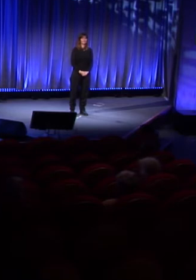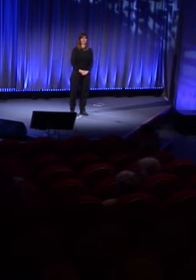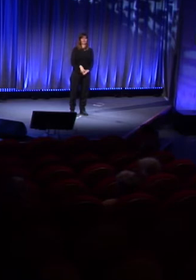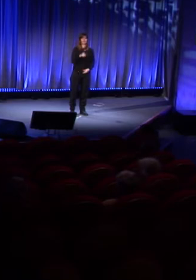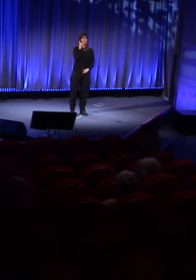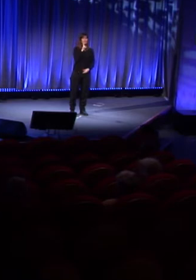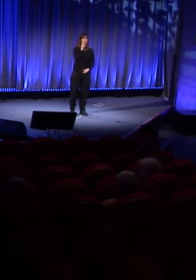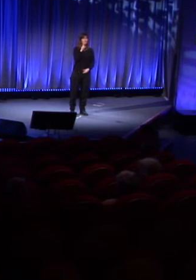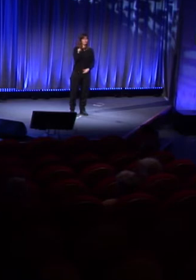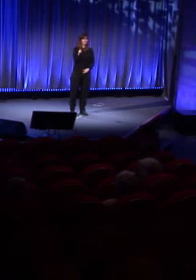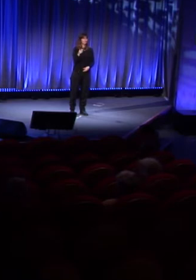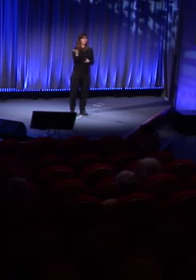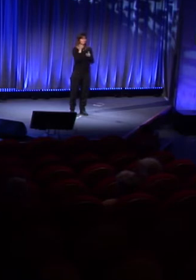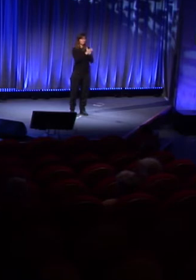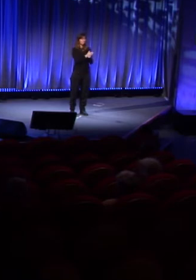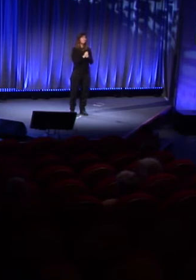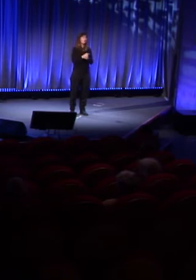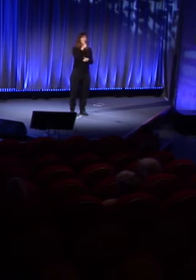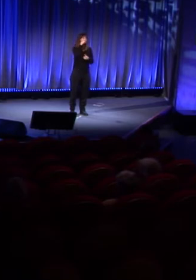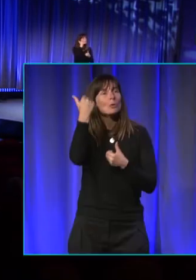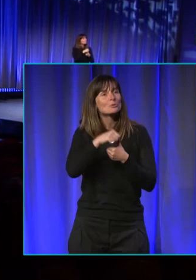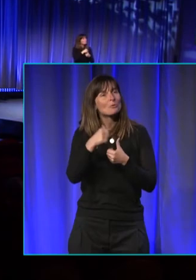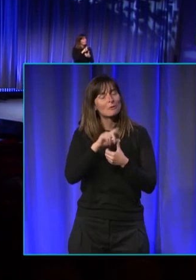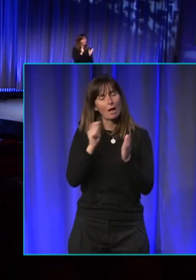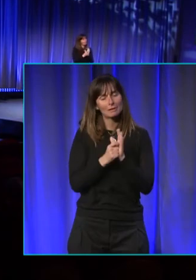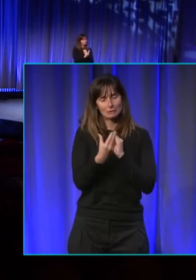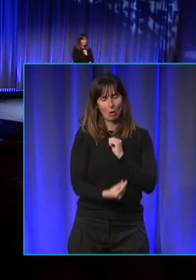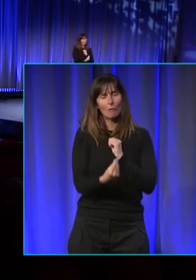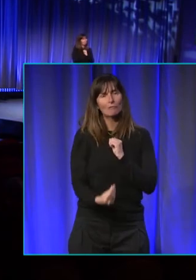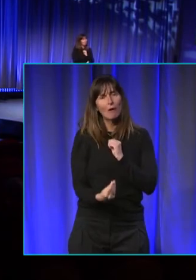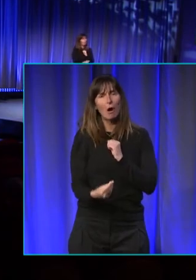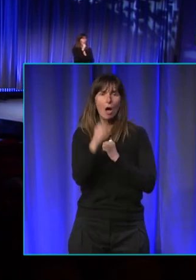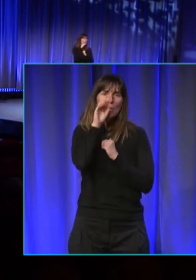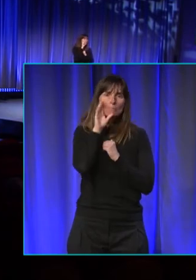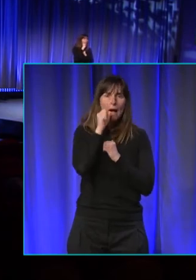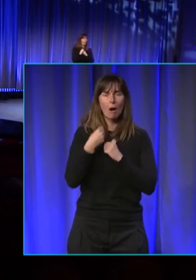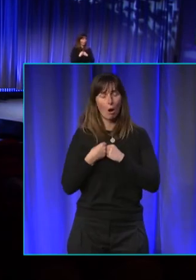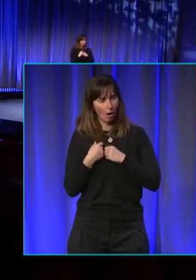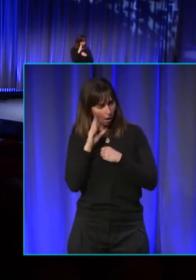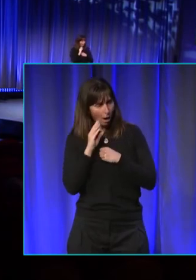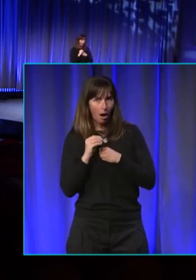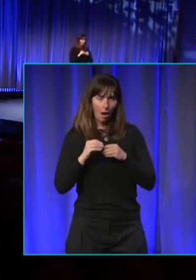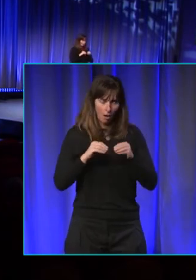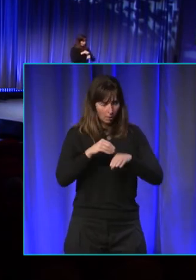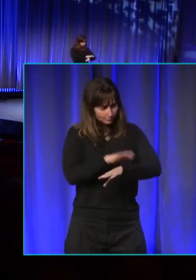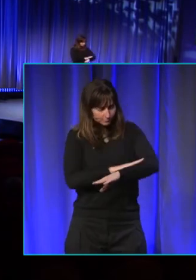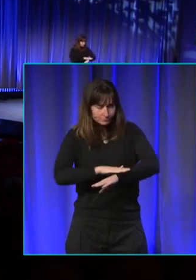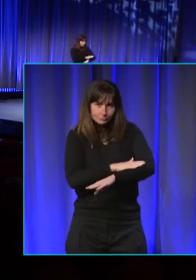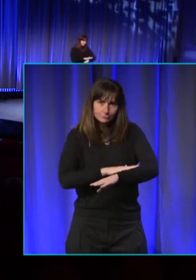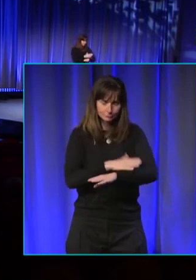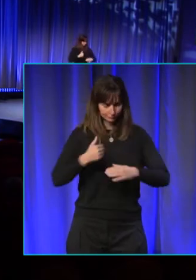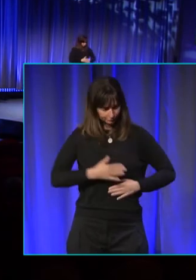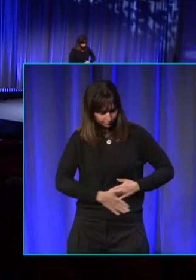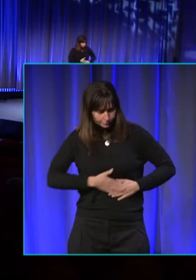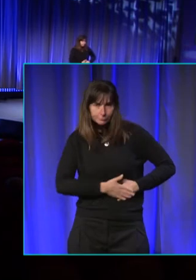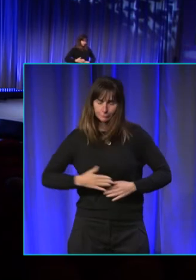Moi, je me souviens que quand j'étais enfant et que mes parents me faisaient des cataplasmes, ils disaient, mais quelle énergie, parce qu'il fallait qu'ils soient deux pour me tenir,